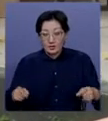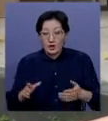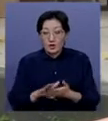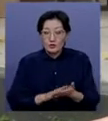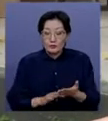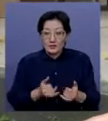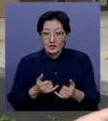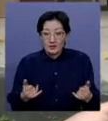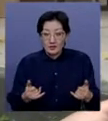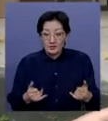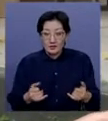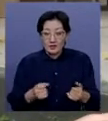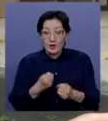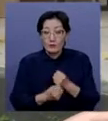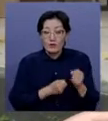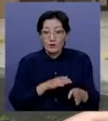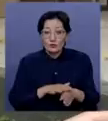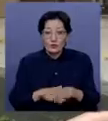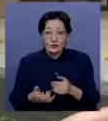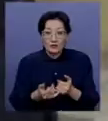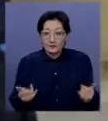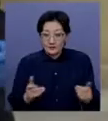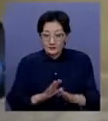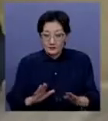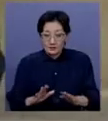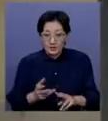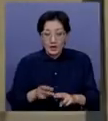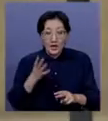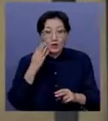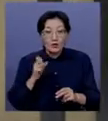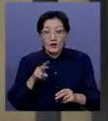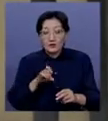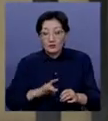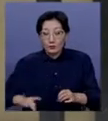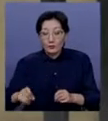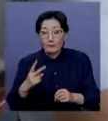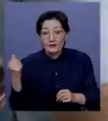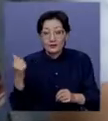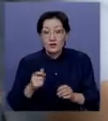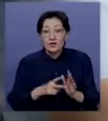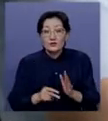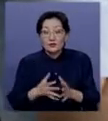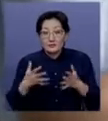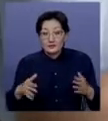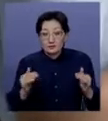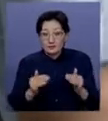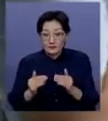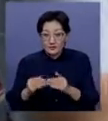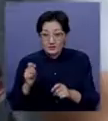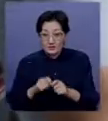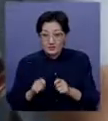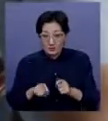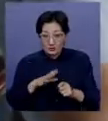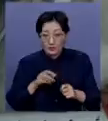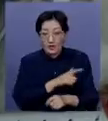арналған заттармен толық түрде қамтамасыз етілмеген. Алматының Алатау ауданында бір апта ішінде 70-тен астам нысан тексерілді.